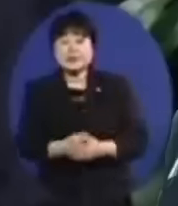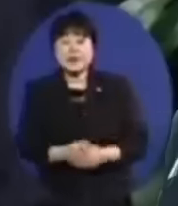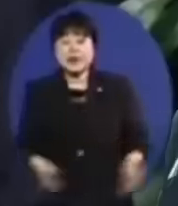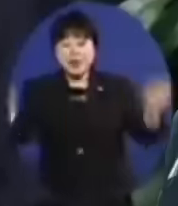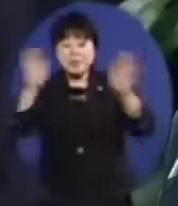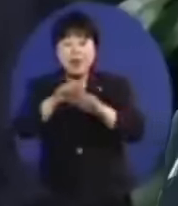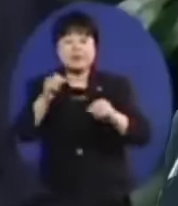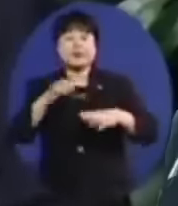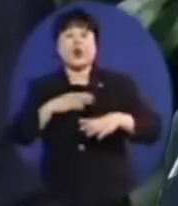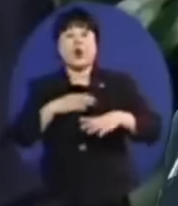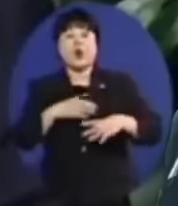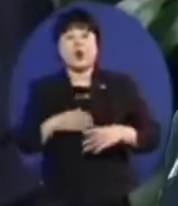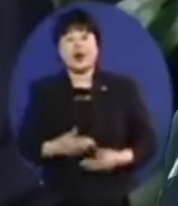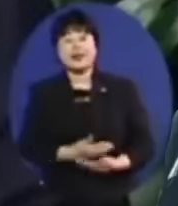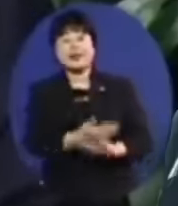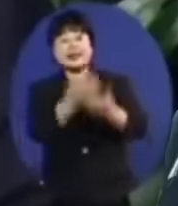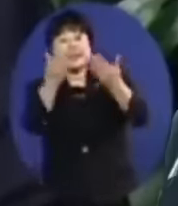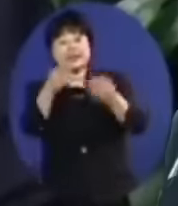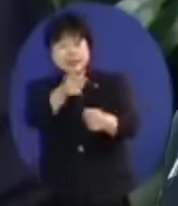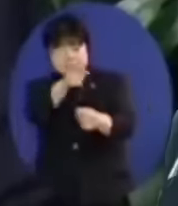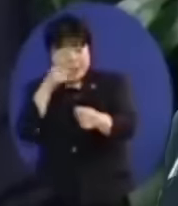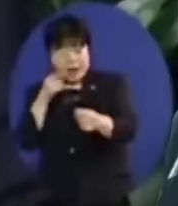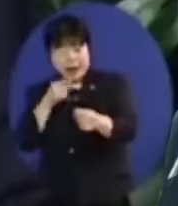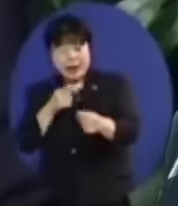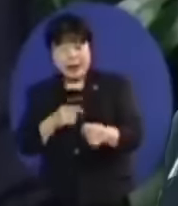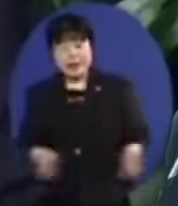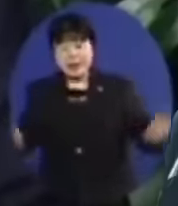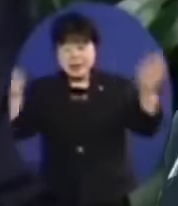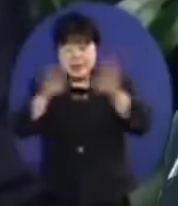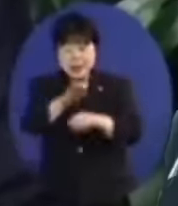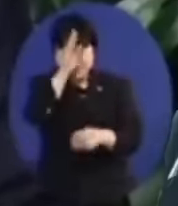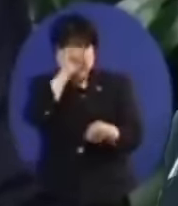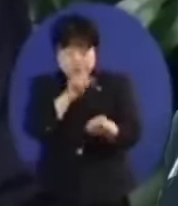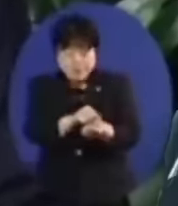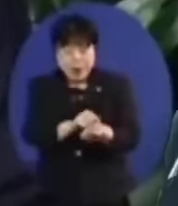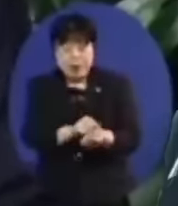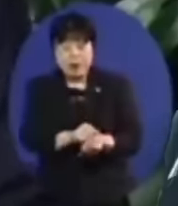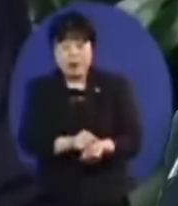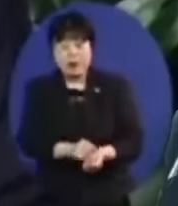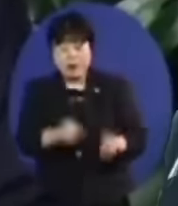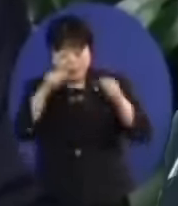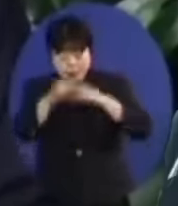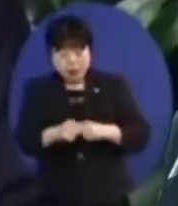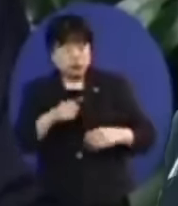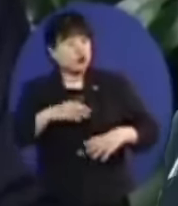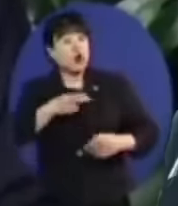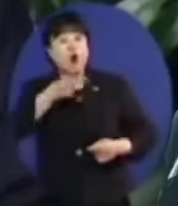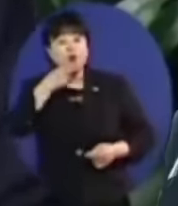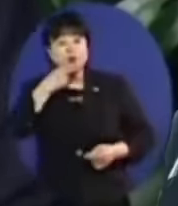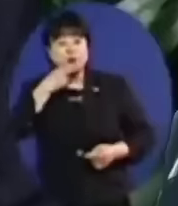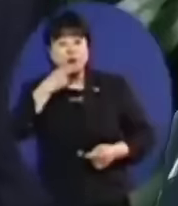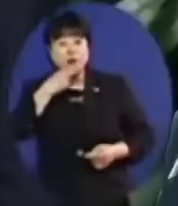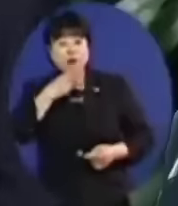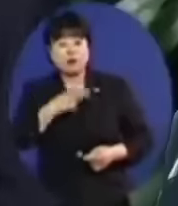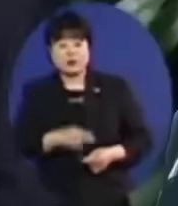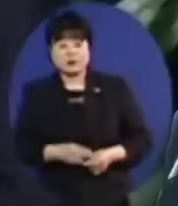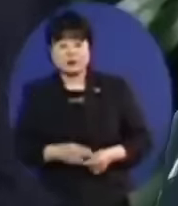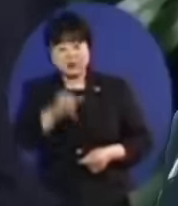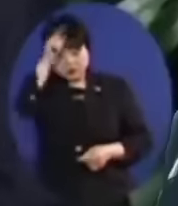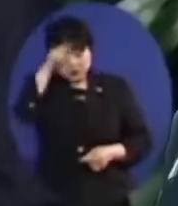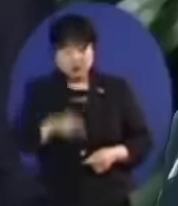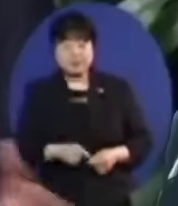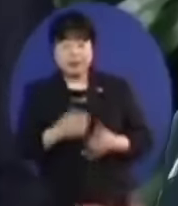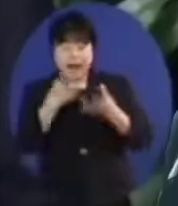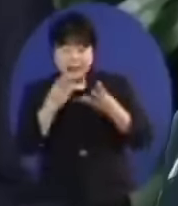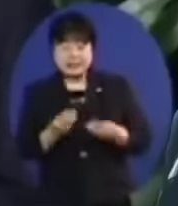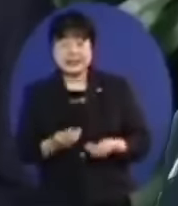놀람과 낮에 흐르는 살과 흑암 중에 하는 연병과 백주의 황폐하는 파멸을 두려워하냐 하니로다. 천인이 내 곁에서